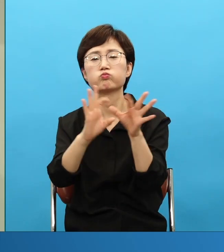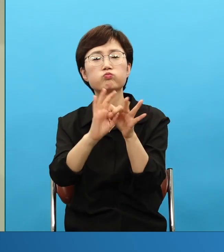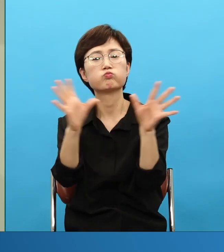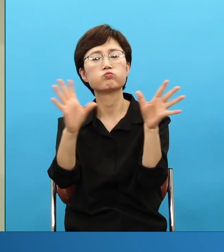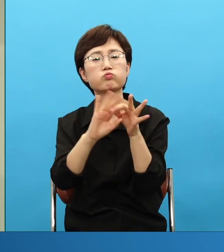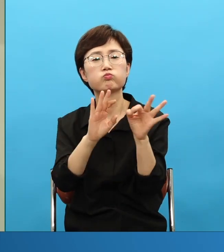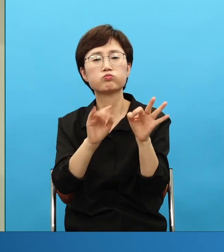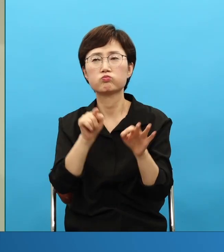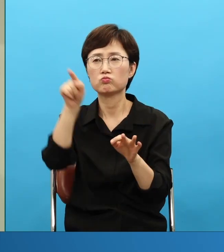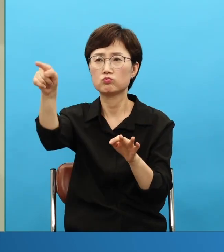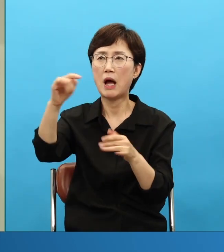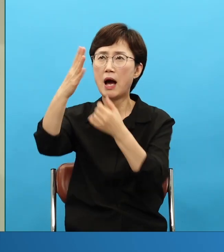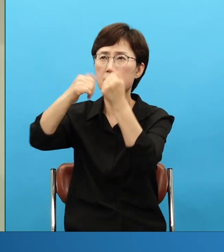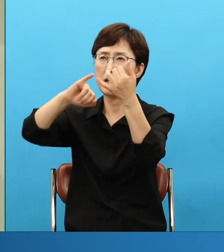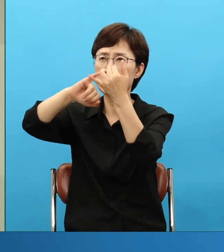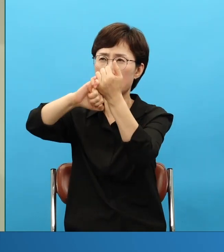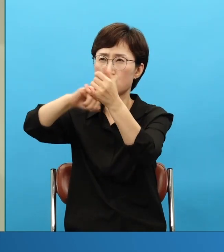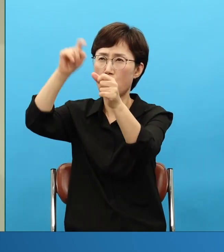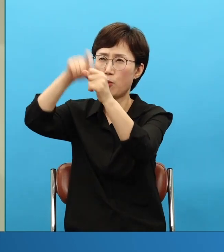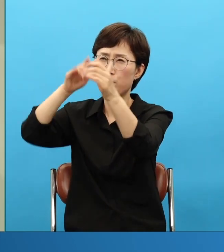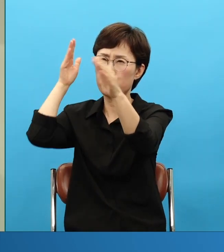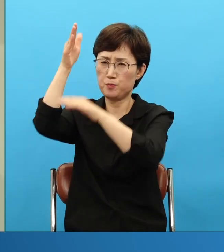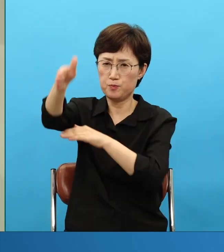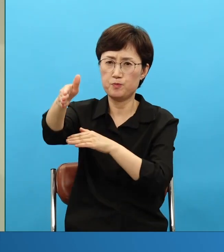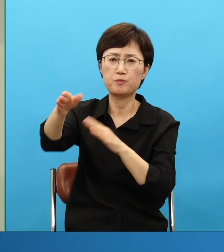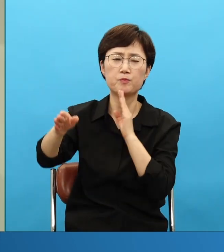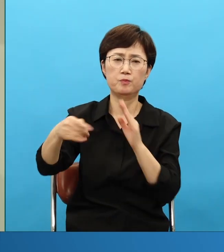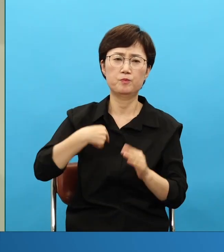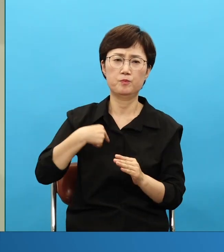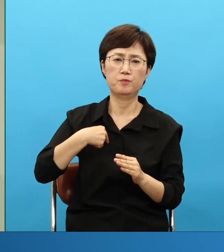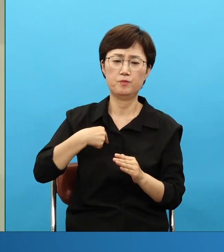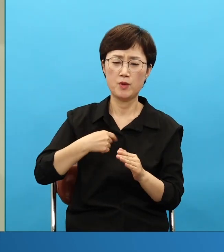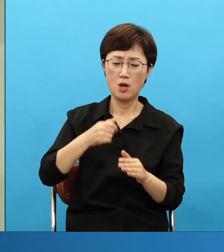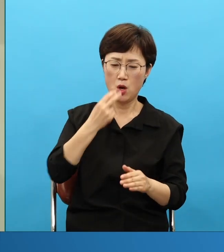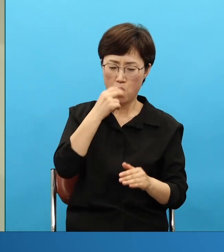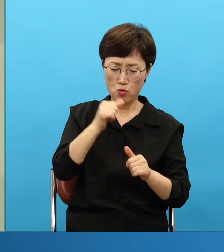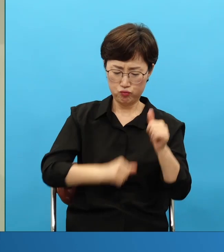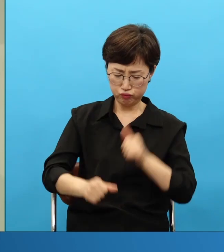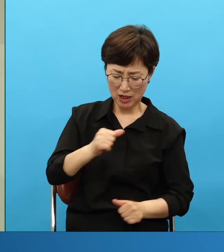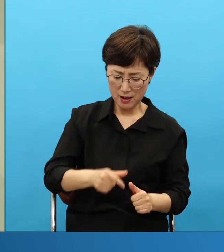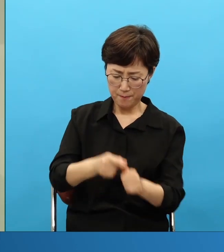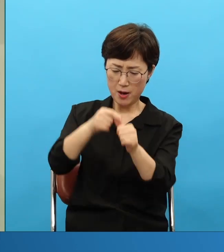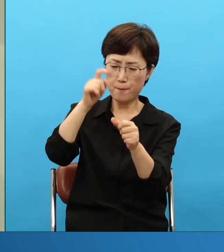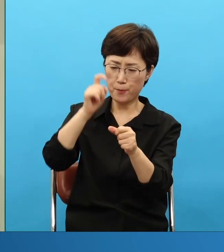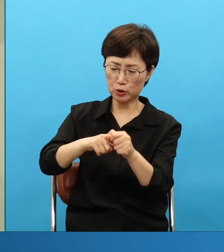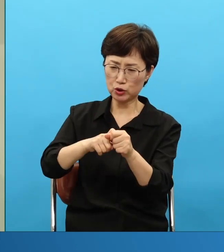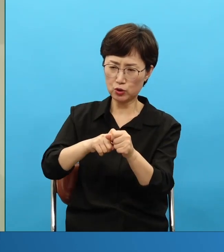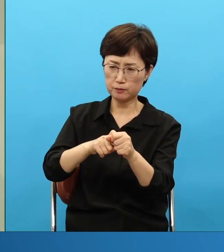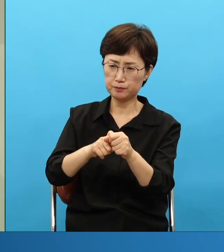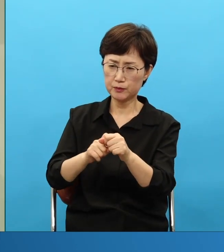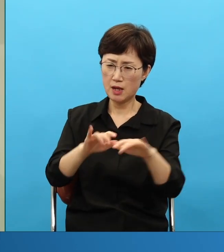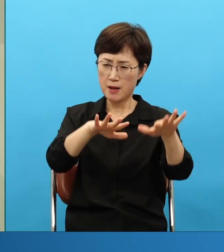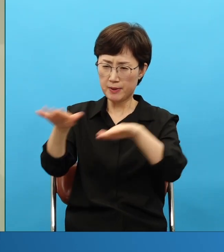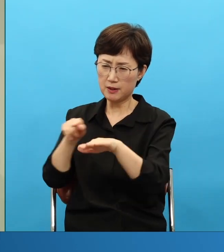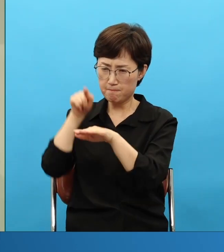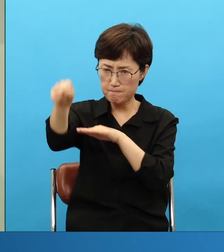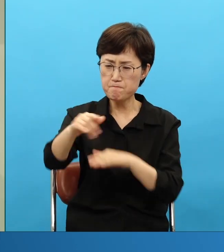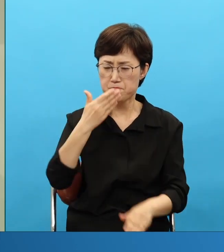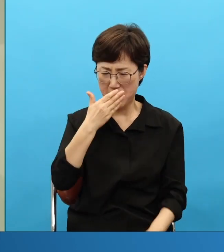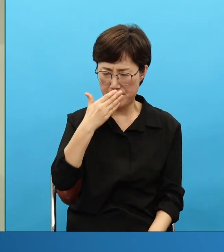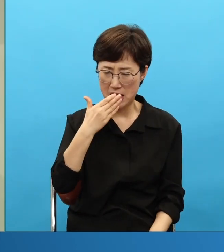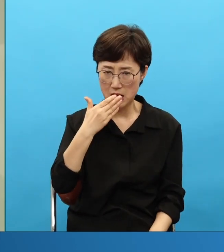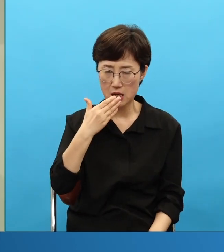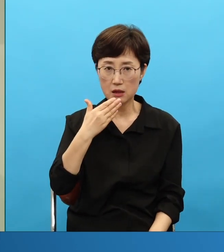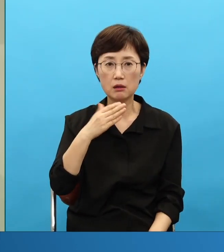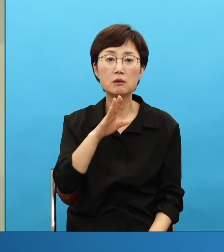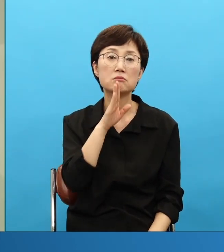faith. 우리는 후대를 위해서 가야 된다. For the sake of our next generation, we must go. 오늘 못 가겠다. 돌아가자. But they're saying, oh no, we can't go. Let's go back to